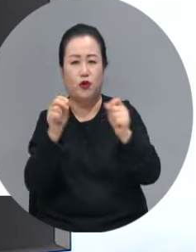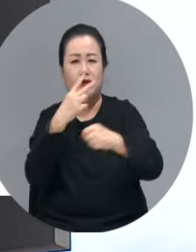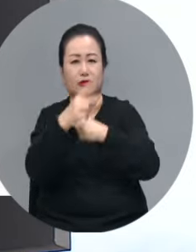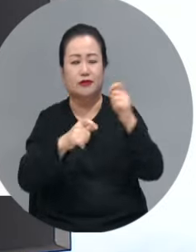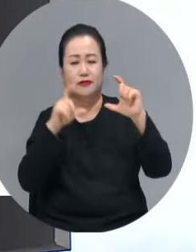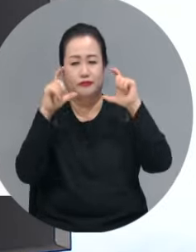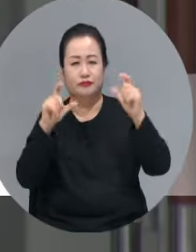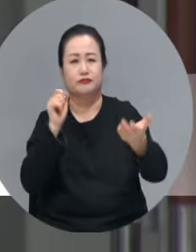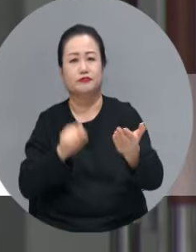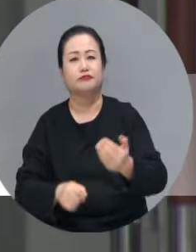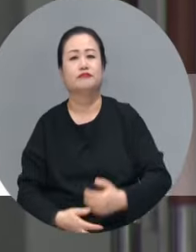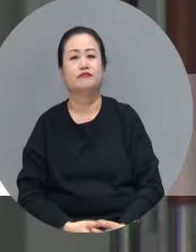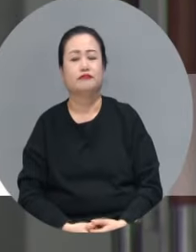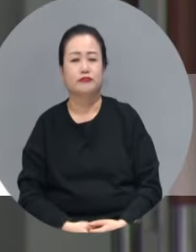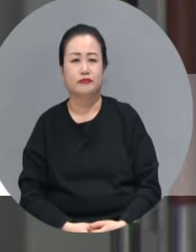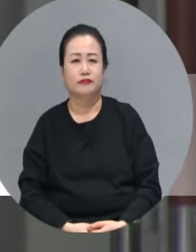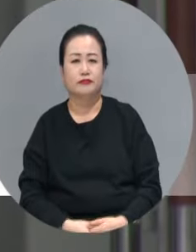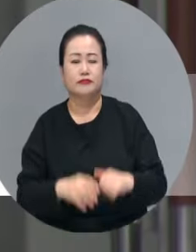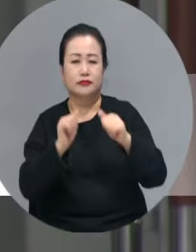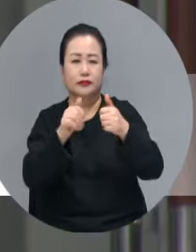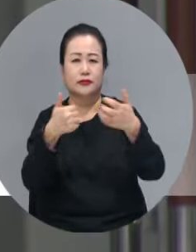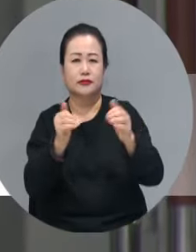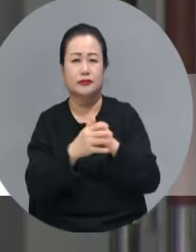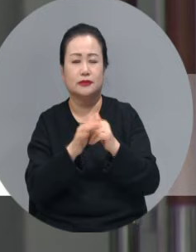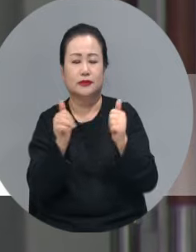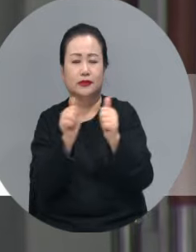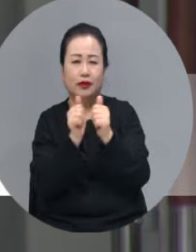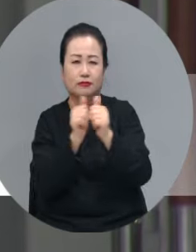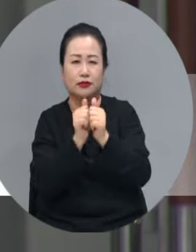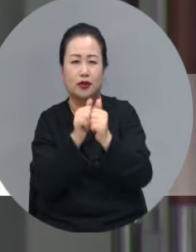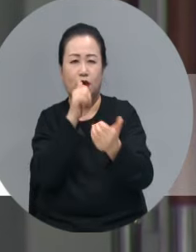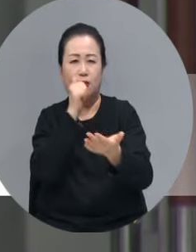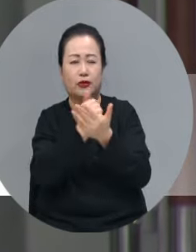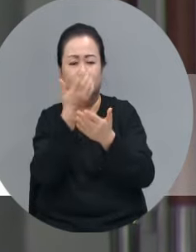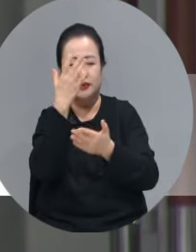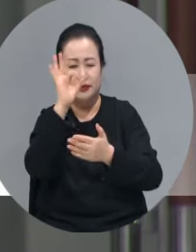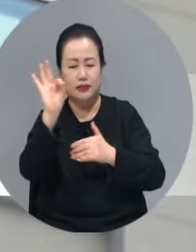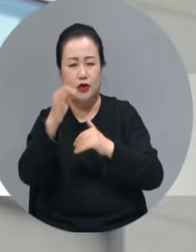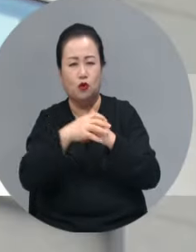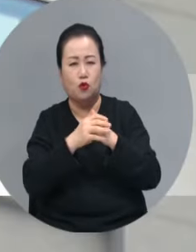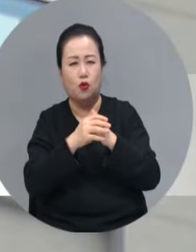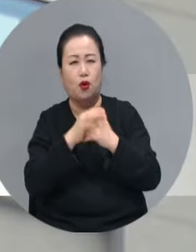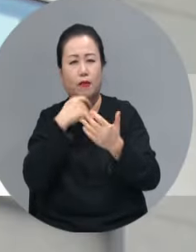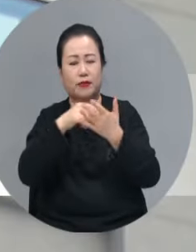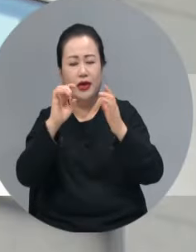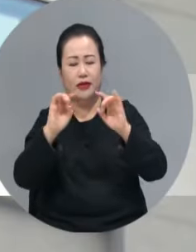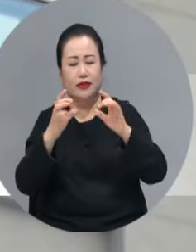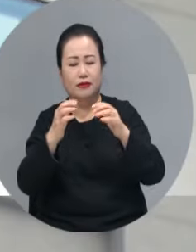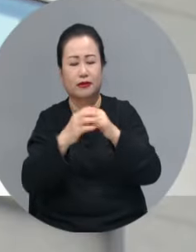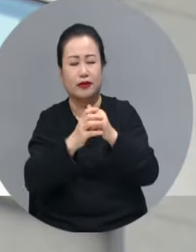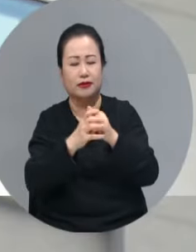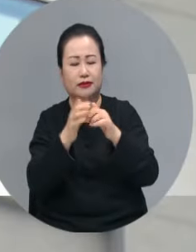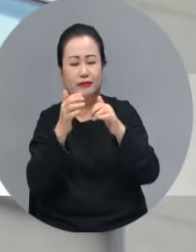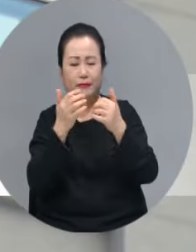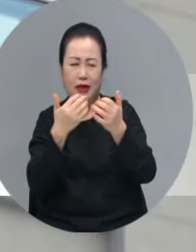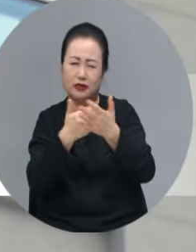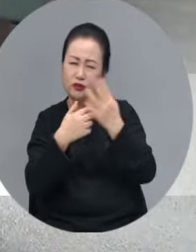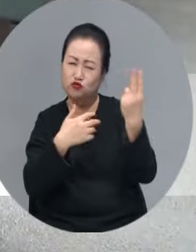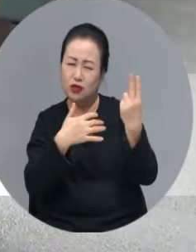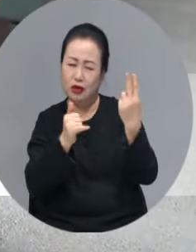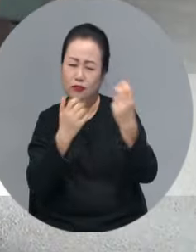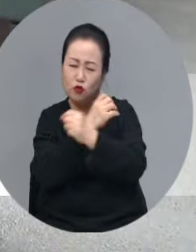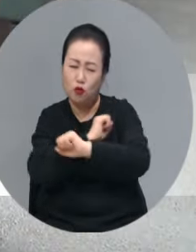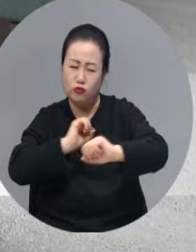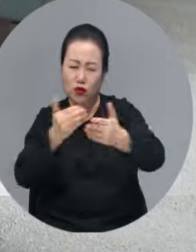2년을 선고했습니다 재판부는 남성이 범행을 인정하고 피해자 중 두 명으로부터 용서를 받았다며